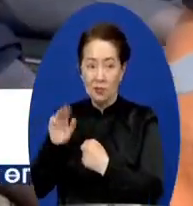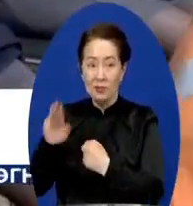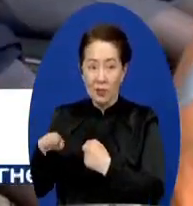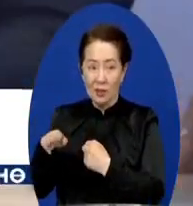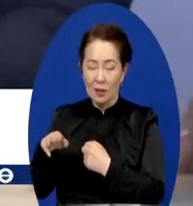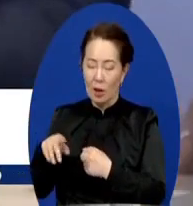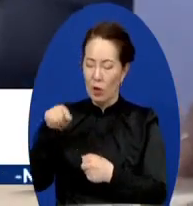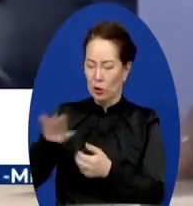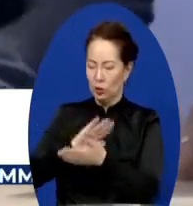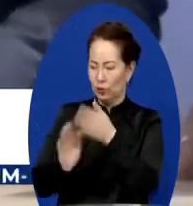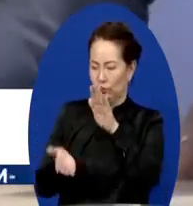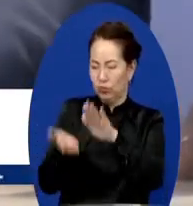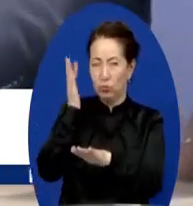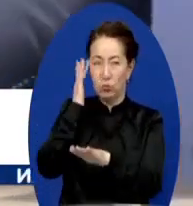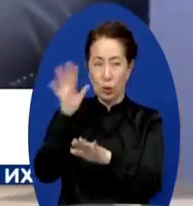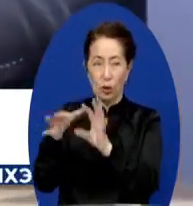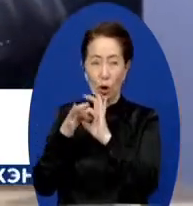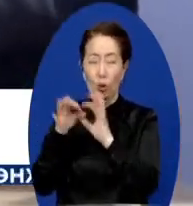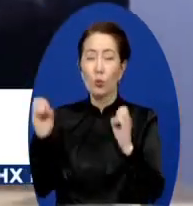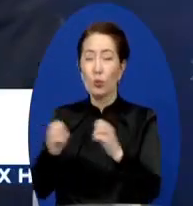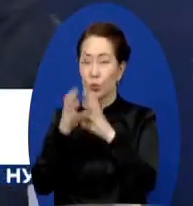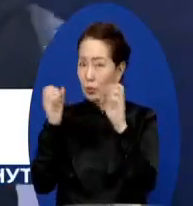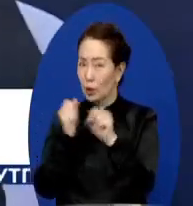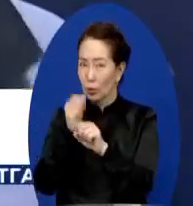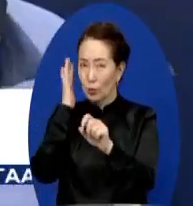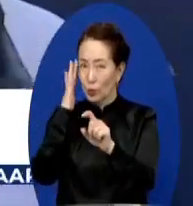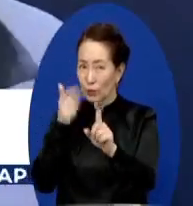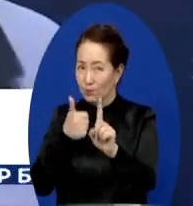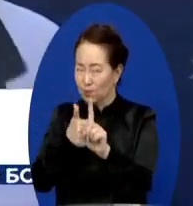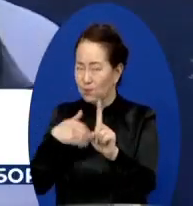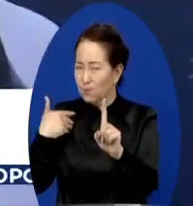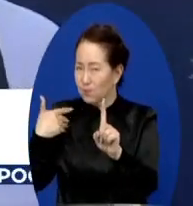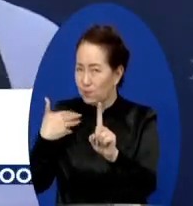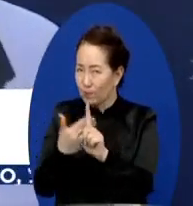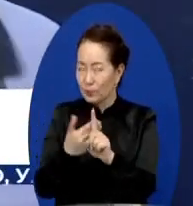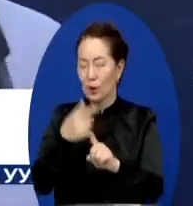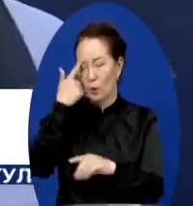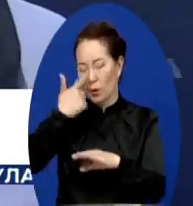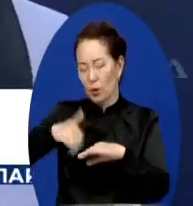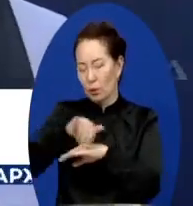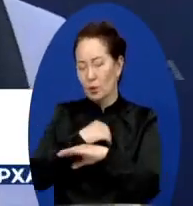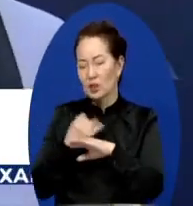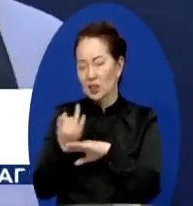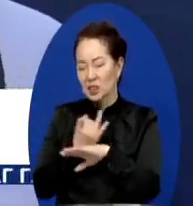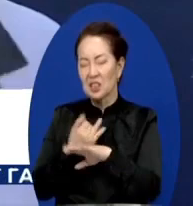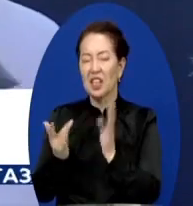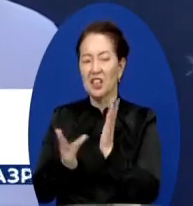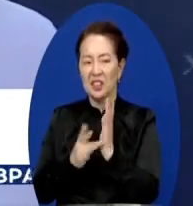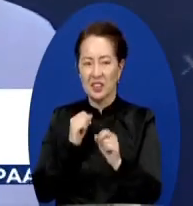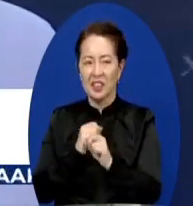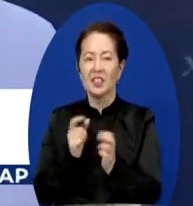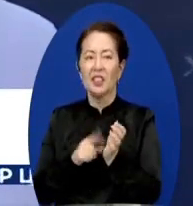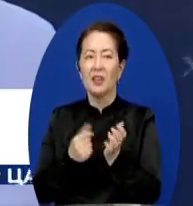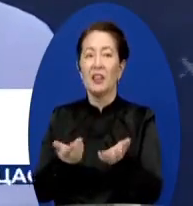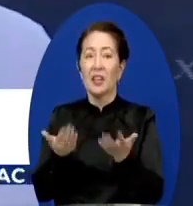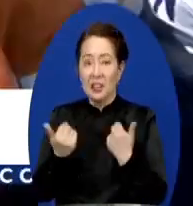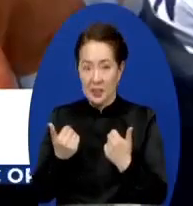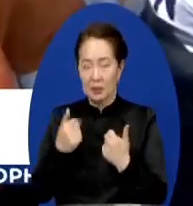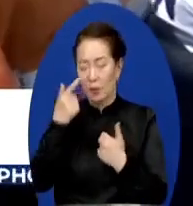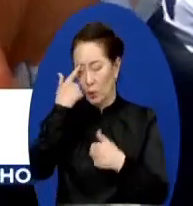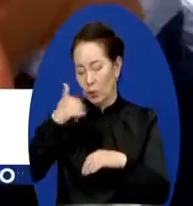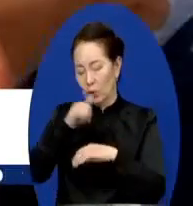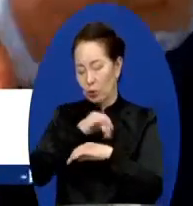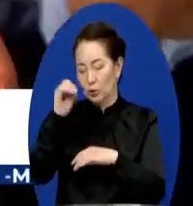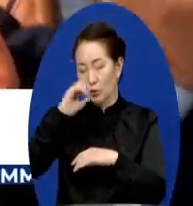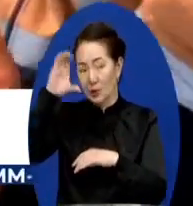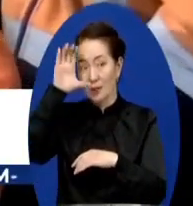Тэгвэл цаашдаа шинсэргэлтийн бодлогын хүрээнд бүтээн байгуулалт бодлогыг хэрэгжүүлэхэд Монгол улсад инженер техникийн ажилтнууд хамгийн их эрэлттэй байгааг Монгол